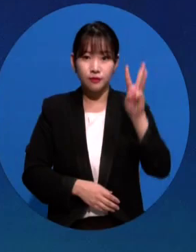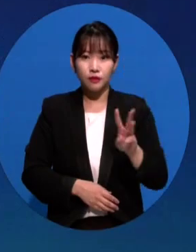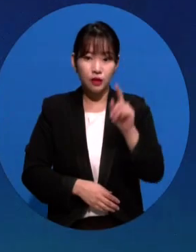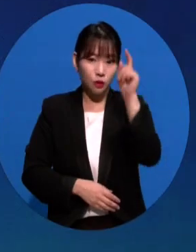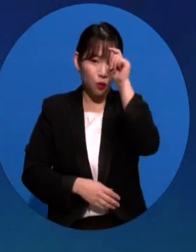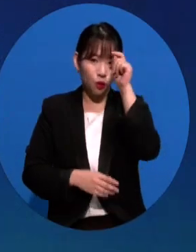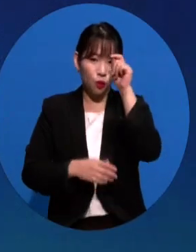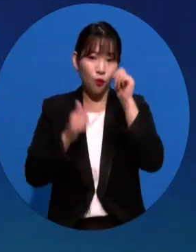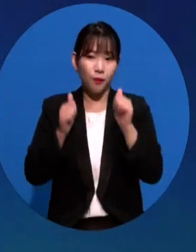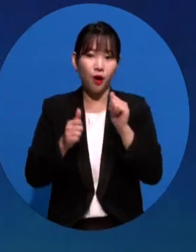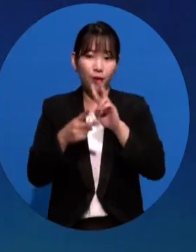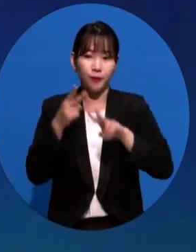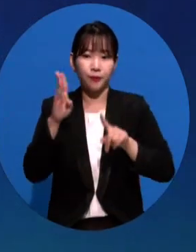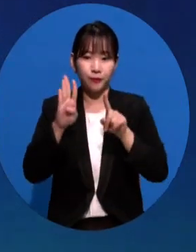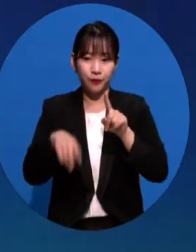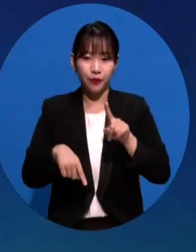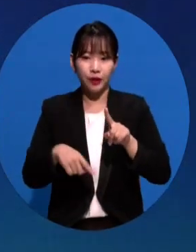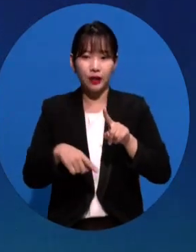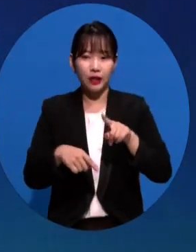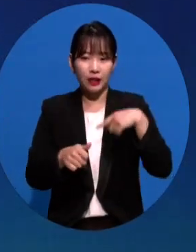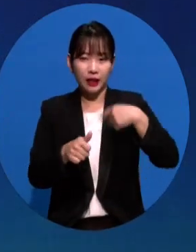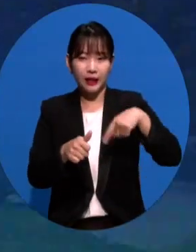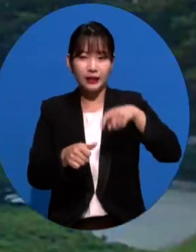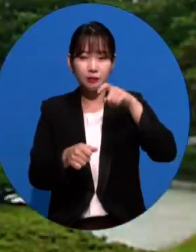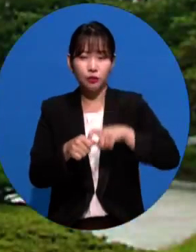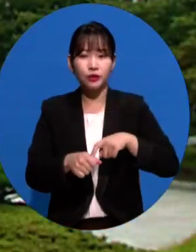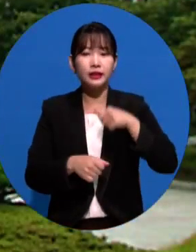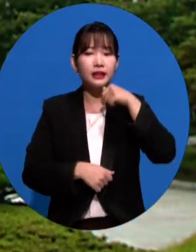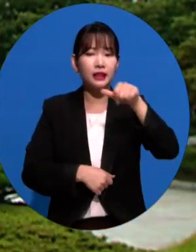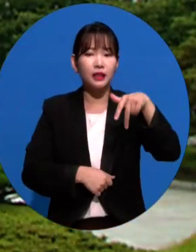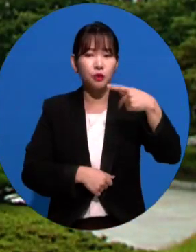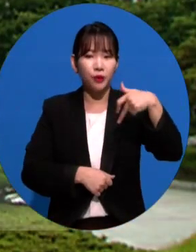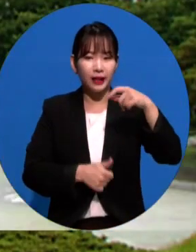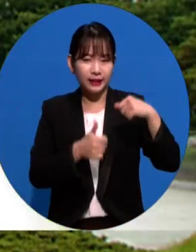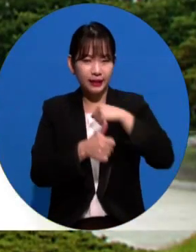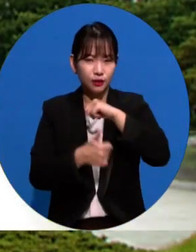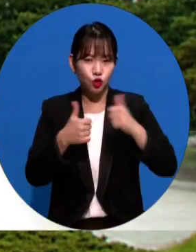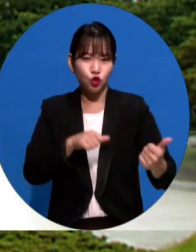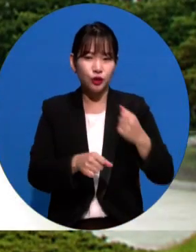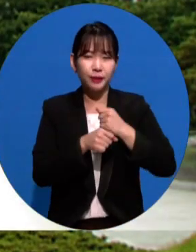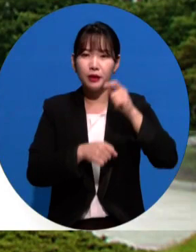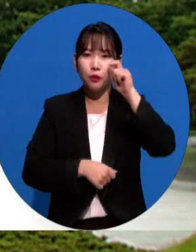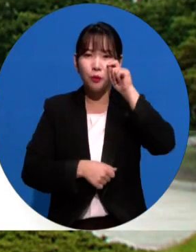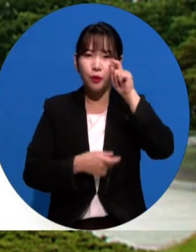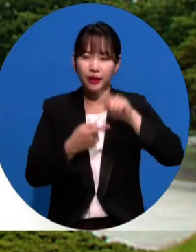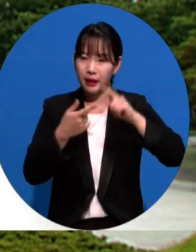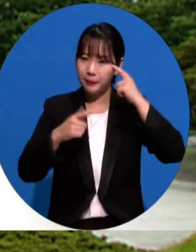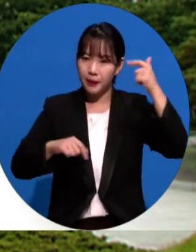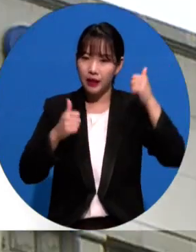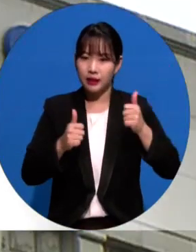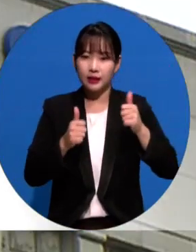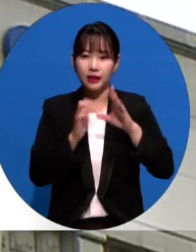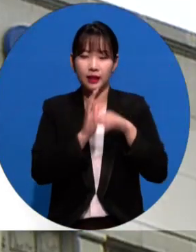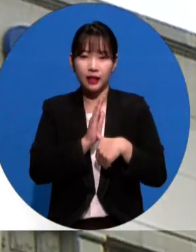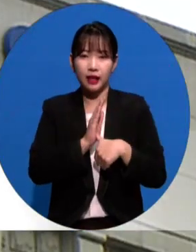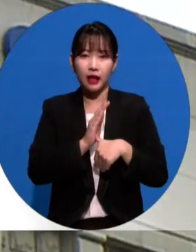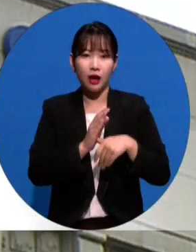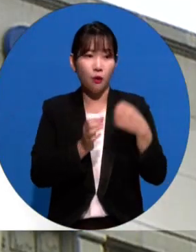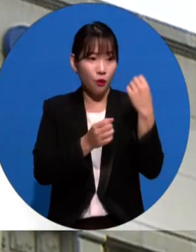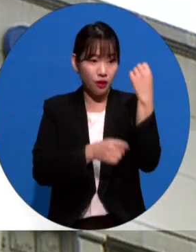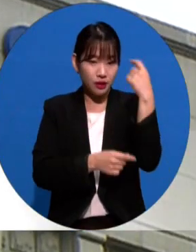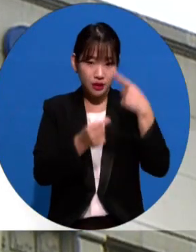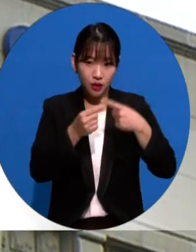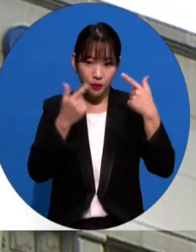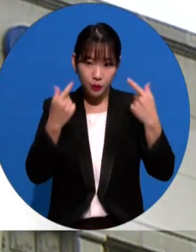광주고법 형사 1부는 훈육을 이유로 5살 조카를 폭행해 숨지게 한 고모에 대한 항소심 재판에서 원심과